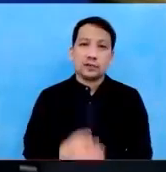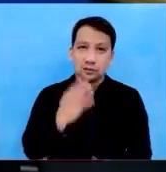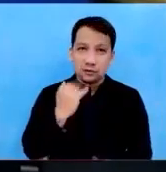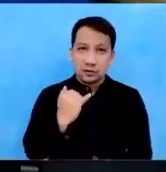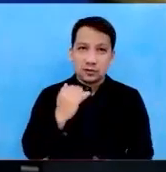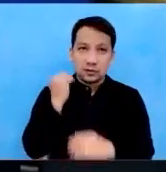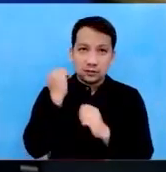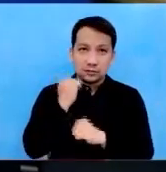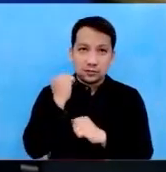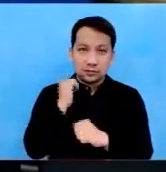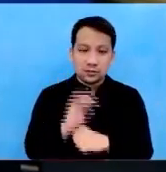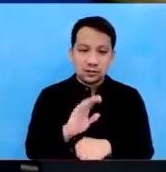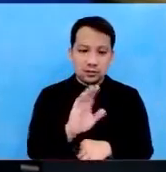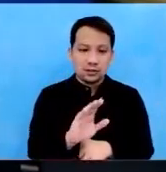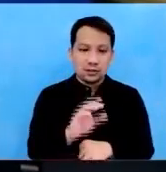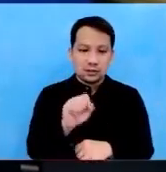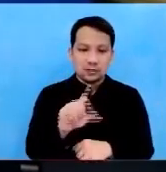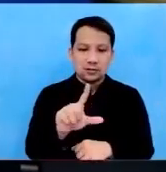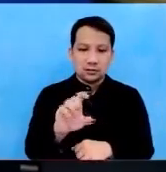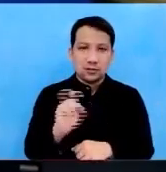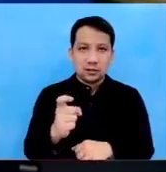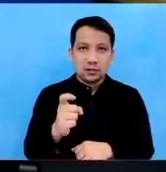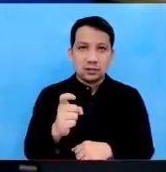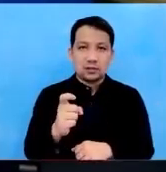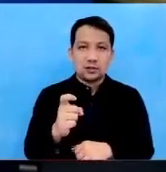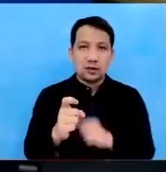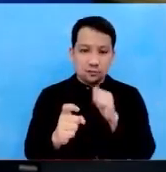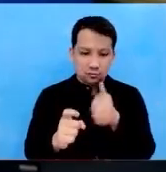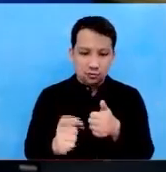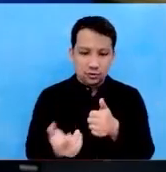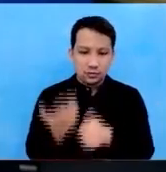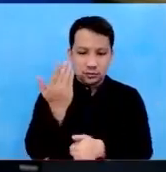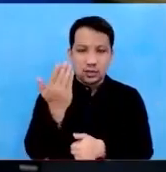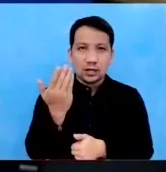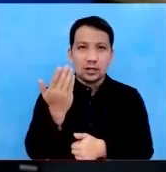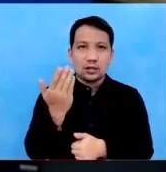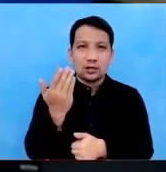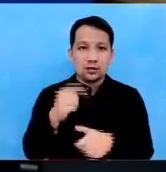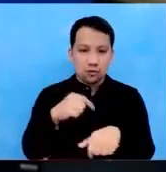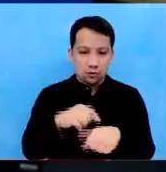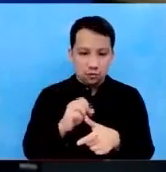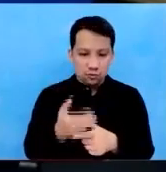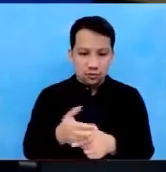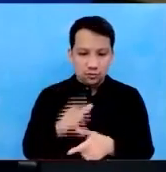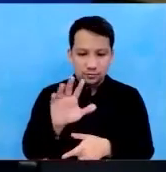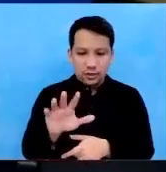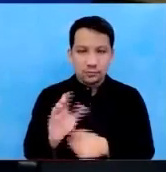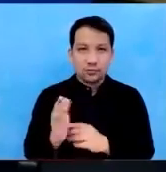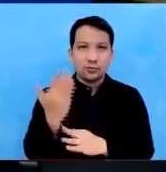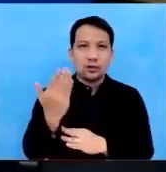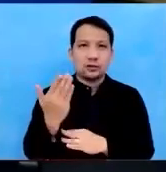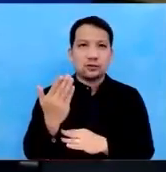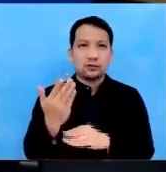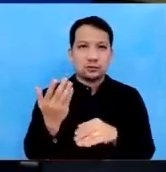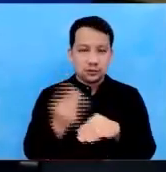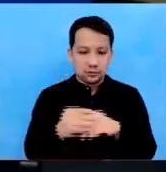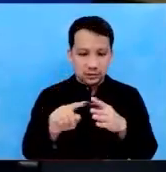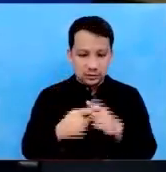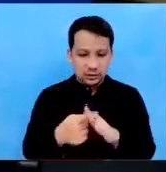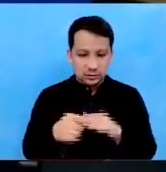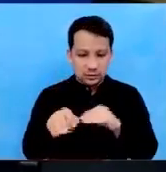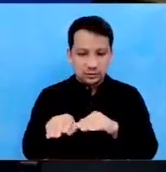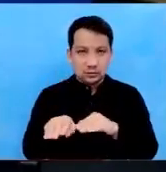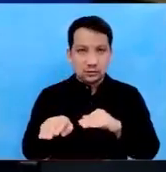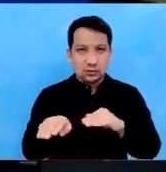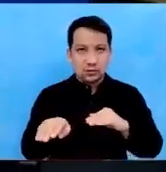pamunuan ng SLEX na bukas ng madaling araw o alas 5 ng madaling araw ay unti-unti nang magsisikip dito sa may bahagi ng